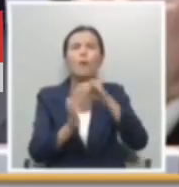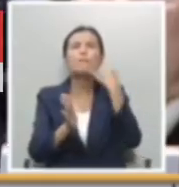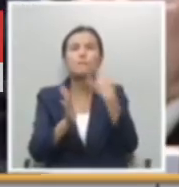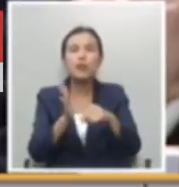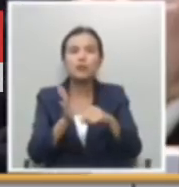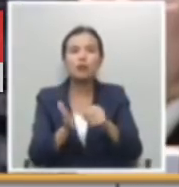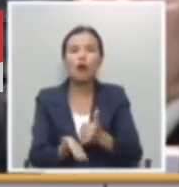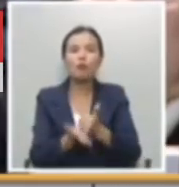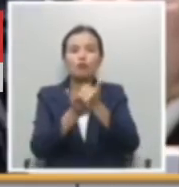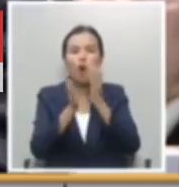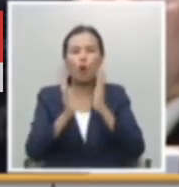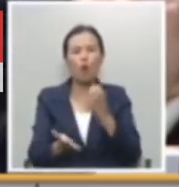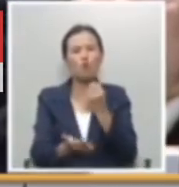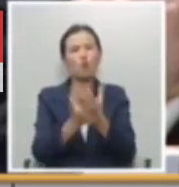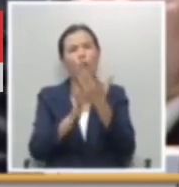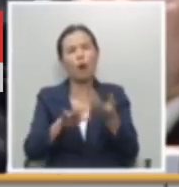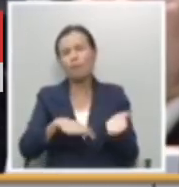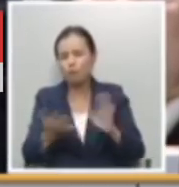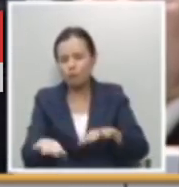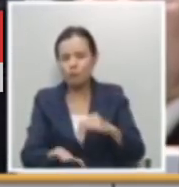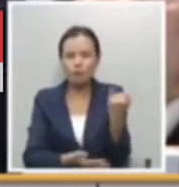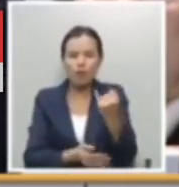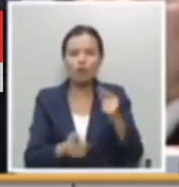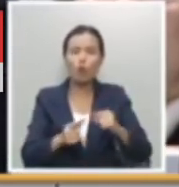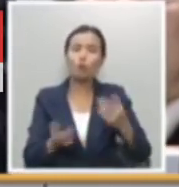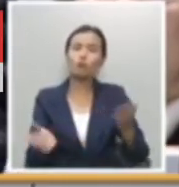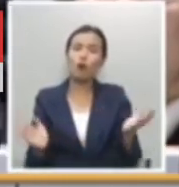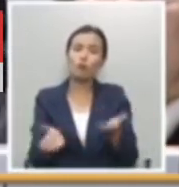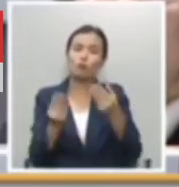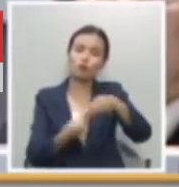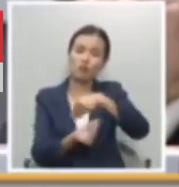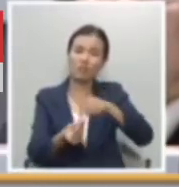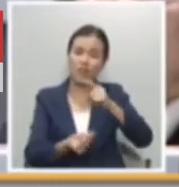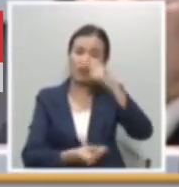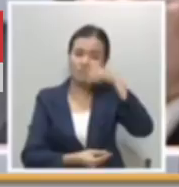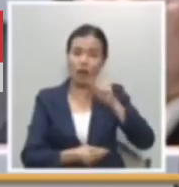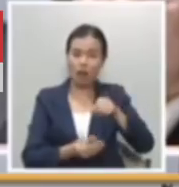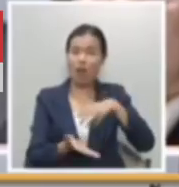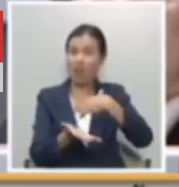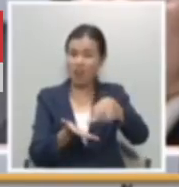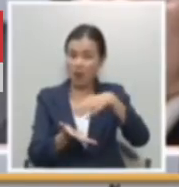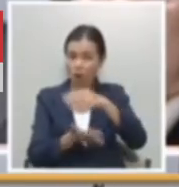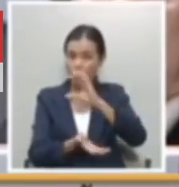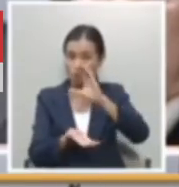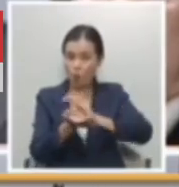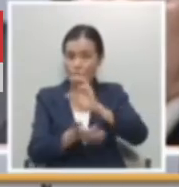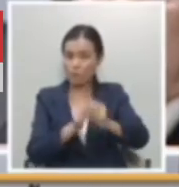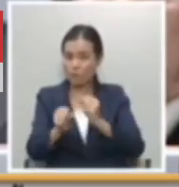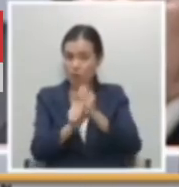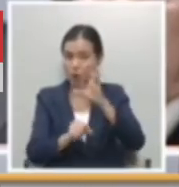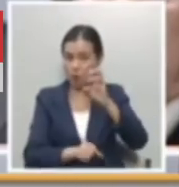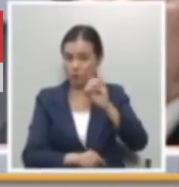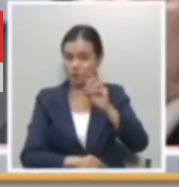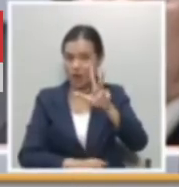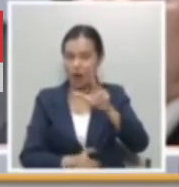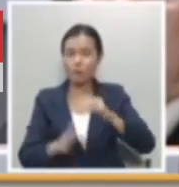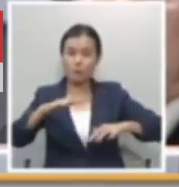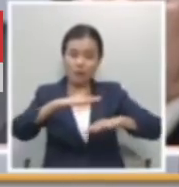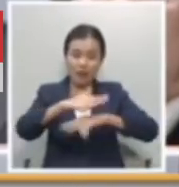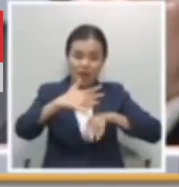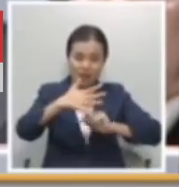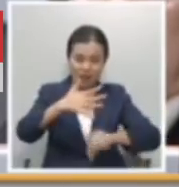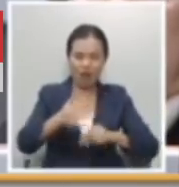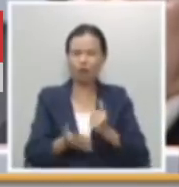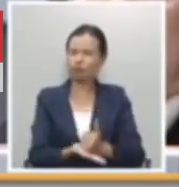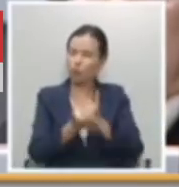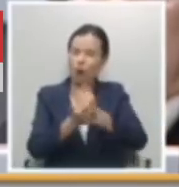เอื้อเจ้าสัวมันล้มเหลวมันไม่ได้ช่วยกระตุ้นเศรษฐกิจประเทศไทยเดี๋ยวชำแหละเอามางบปี63จะเห็นได้เลยว่าเศรษฐกิจฐานล่างช่วย